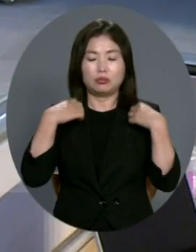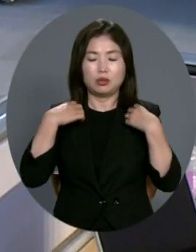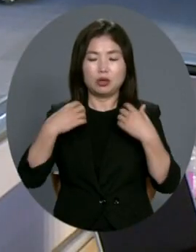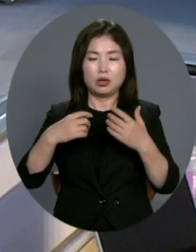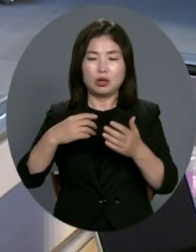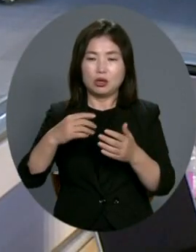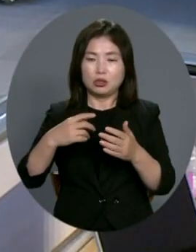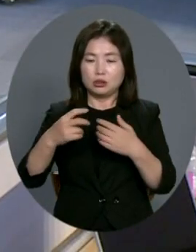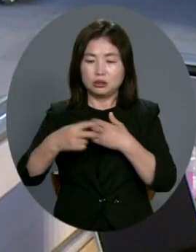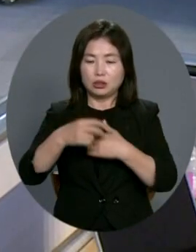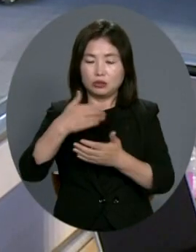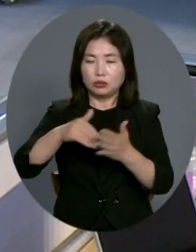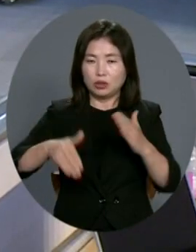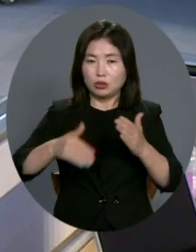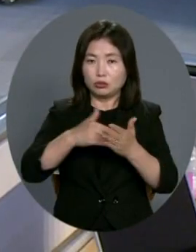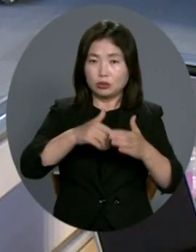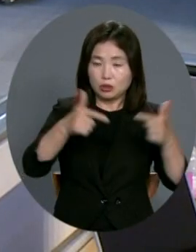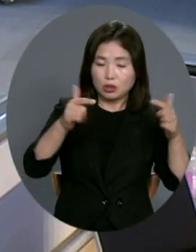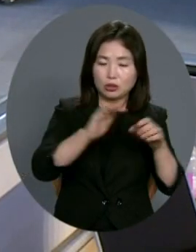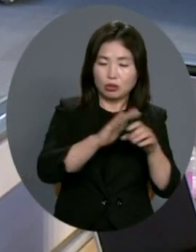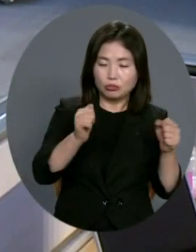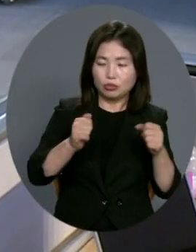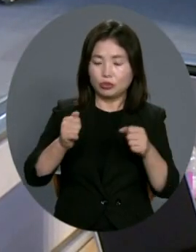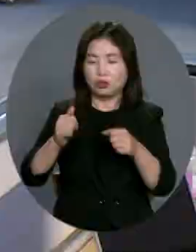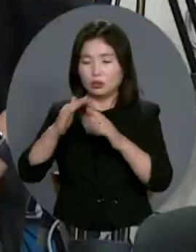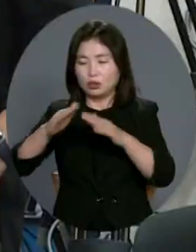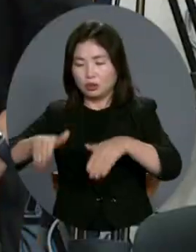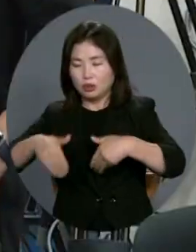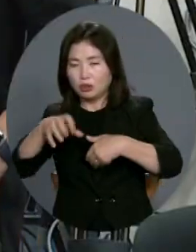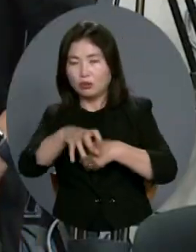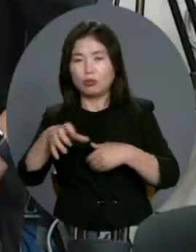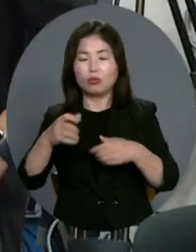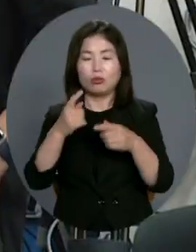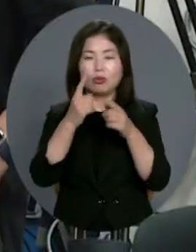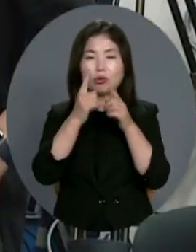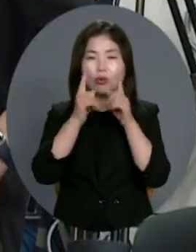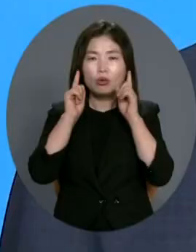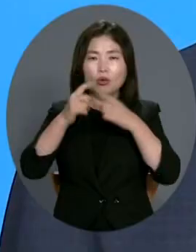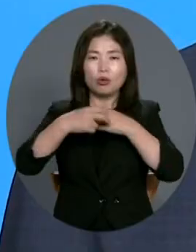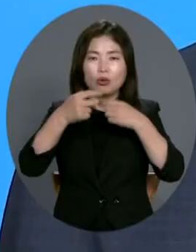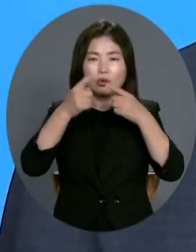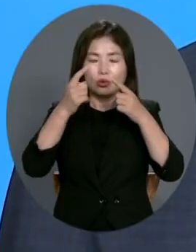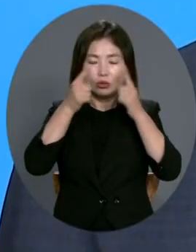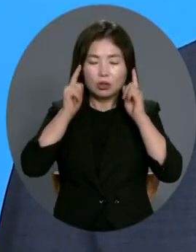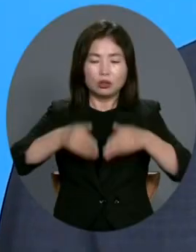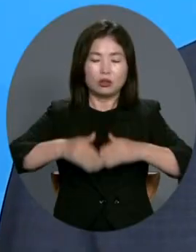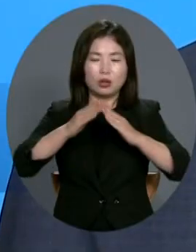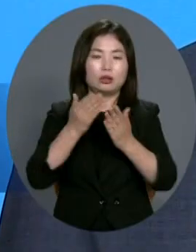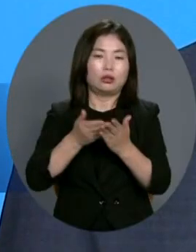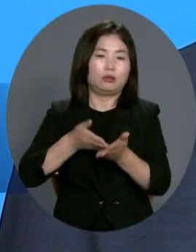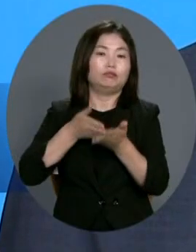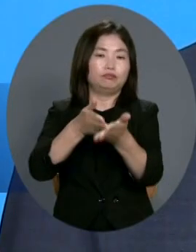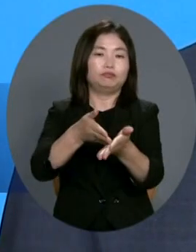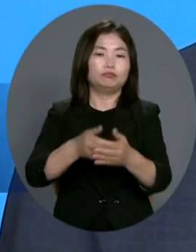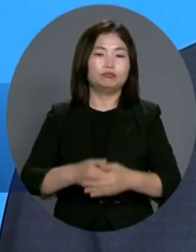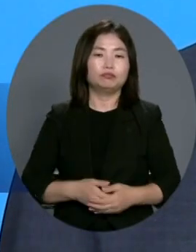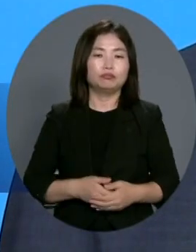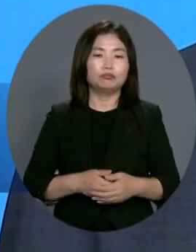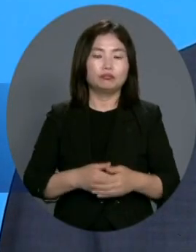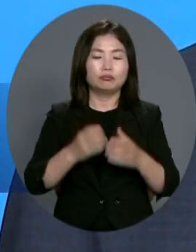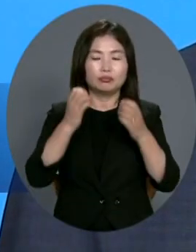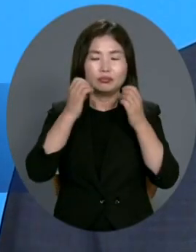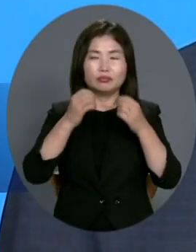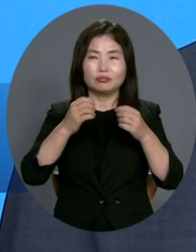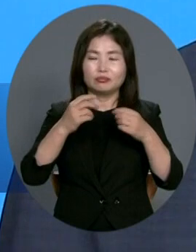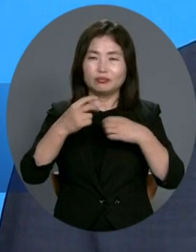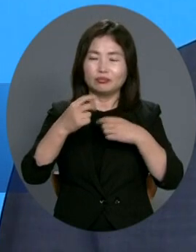의대 정원 확대시 경북과 전남의 국립의대를 신설해 줄 것을 요구했습니다 신설하는데 돈이 많이 든다 이런 의견이